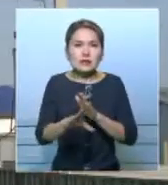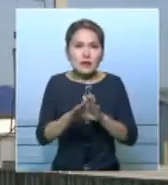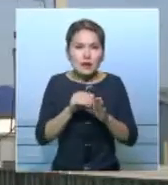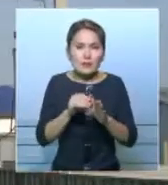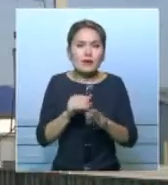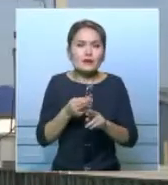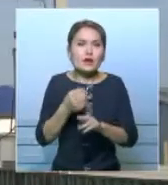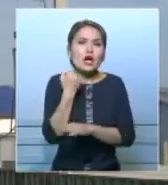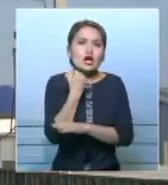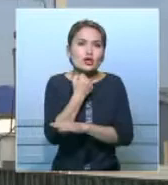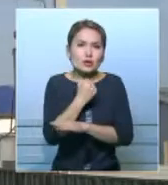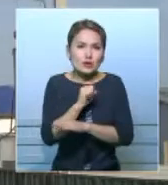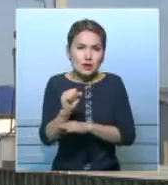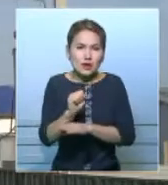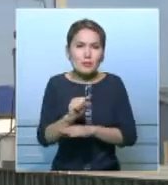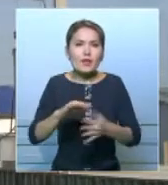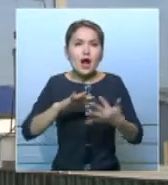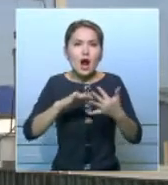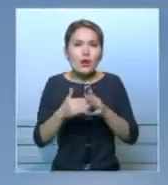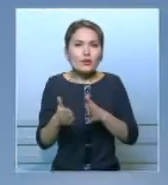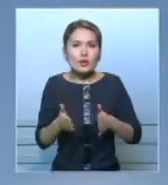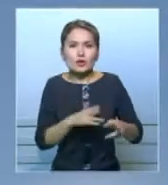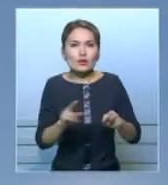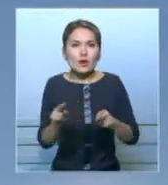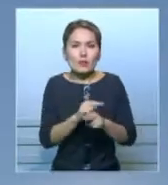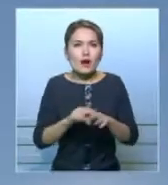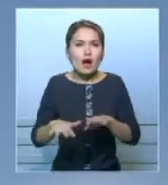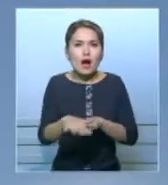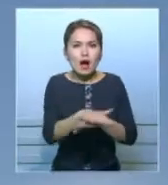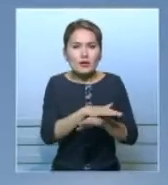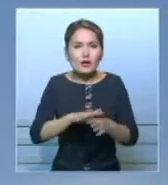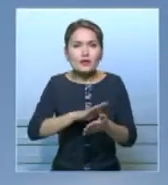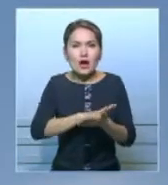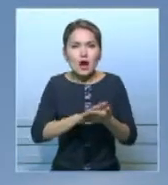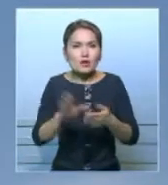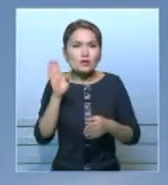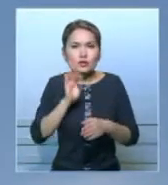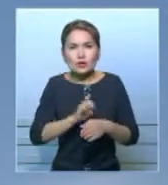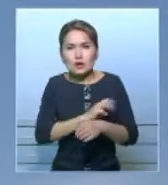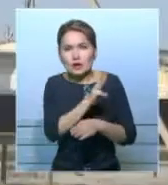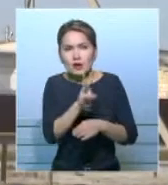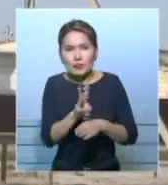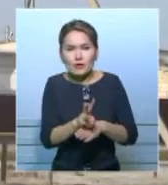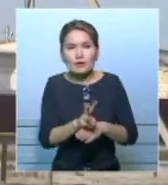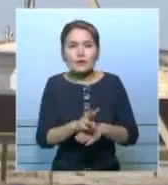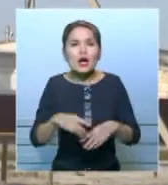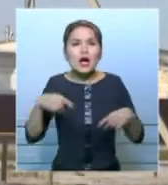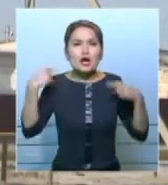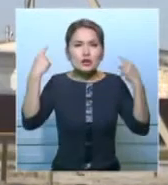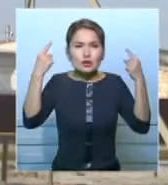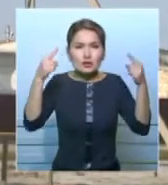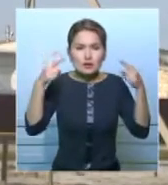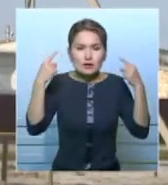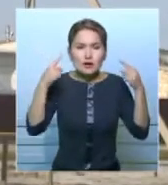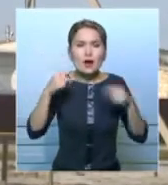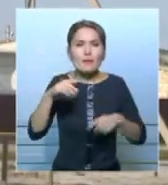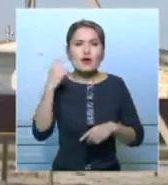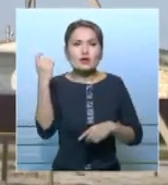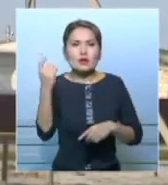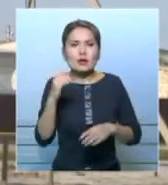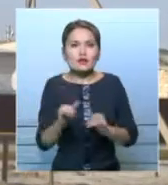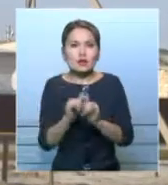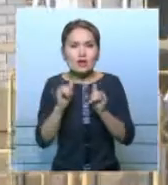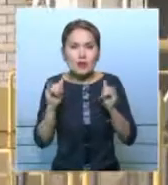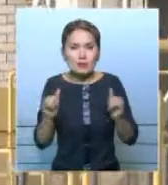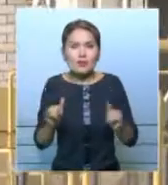жеңіске жетсе, ауылдағы жолдарды жөндеу мен халықты ауызсумен қамту, мал және егін шаруашылығын дамыту, жұмыс орындарын сақтау